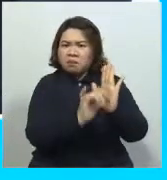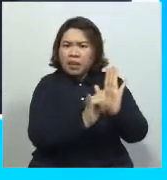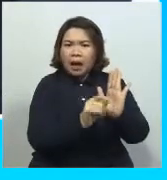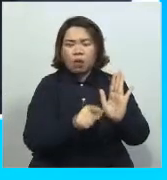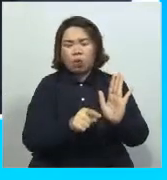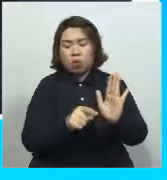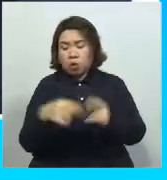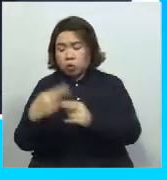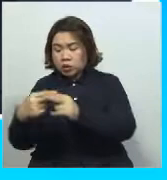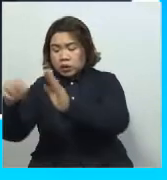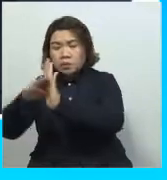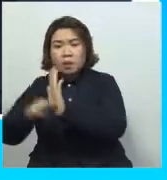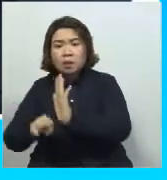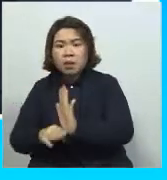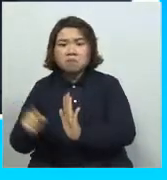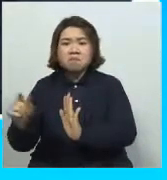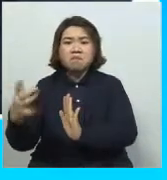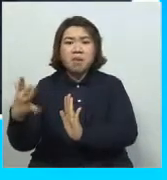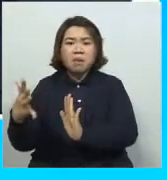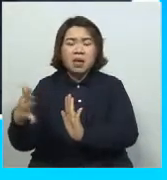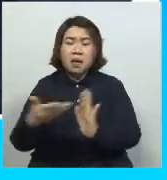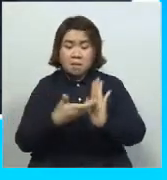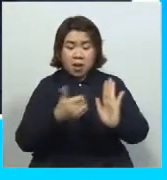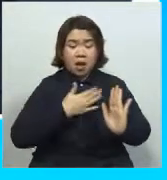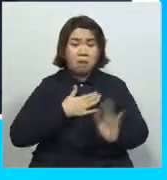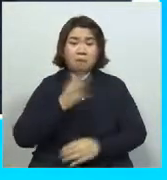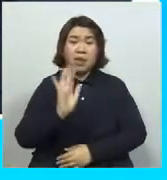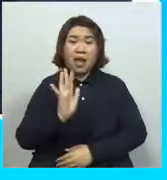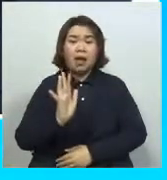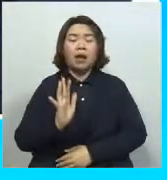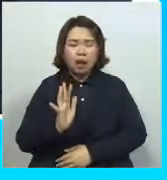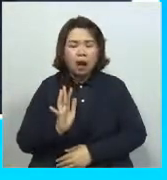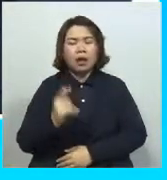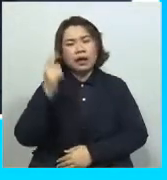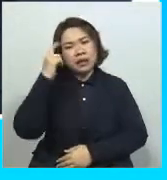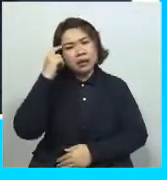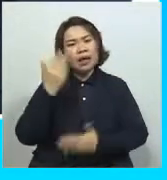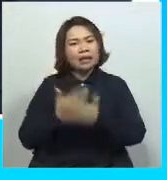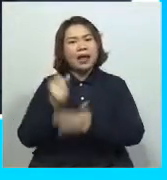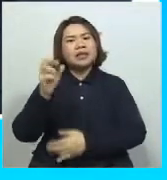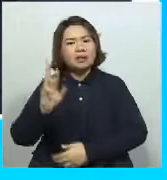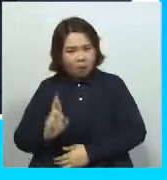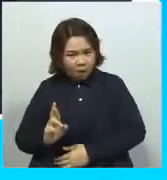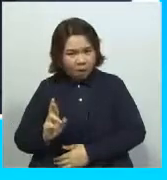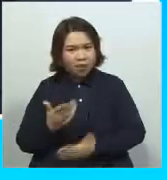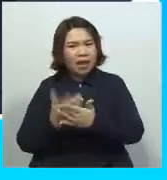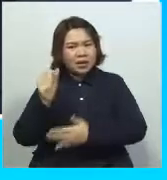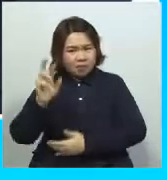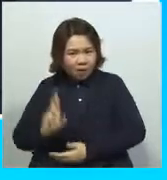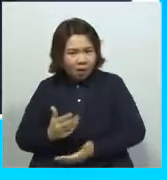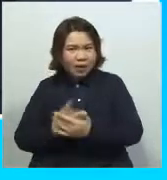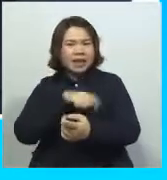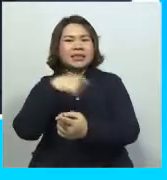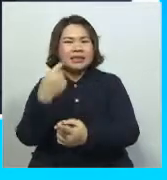ไม่มีในรายการที่โรงพยาบาลเขาจะให้เราเบิกได้เลยเพราะฉะนั้นก็จะให้คนไข้เดี๋ยวสำรองเงินแล้วมาเบิกแต่หนังสือฉบับนี้